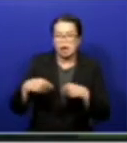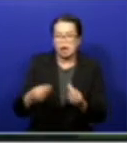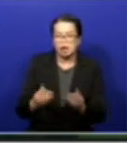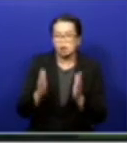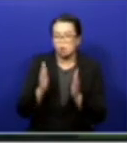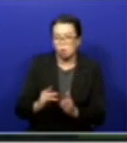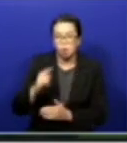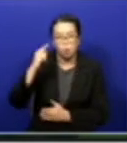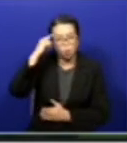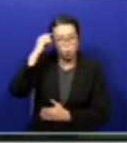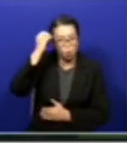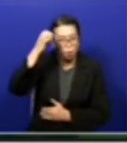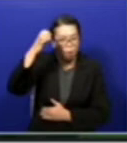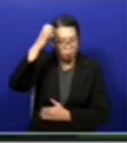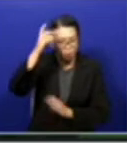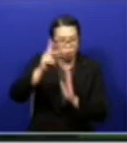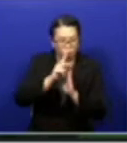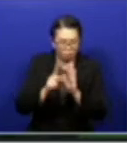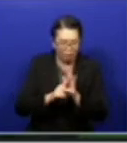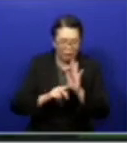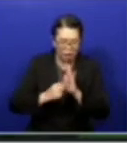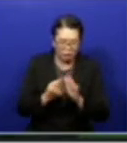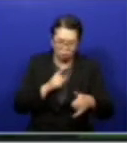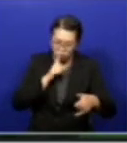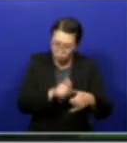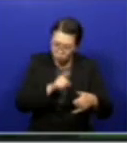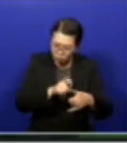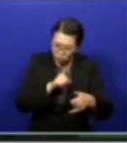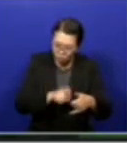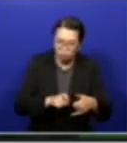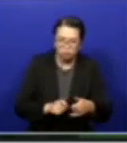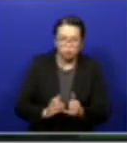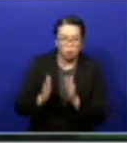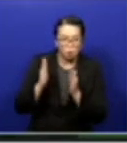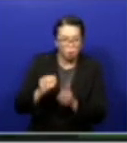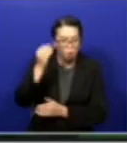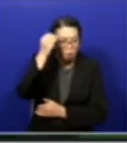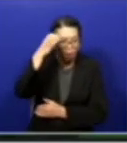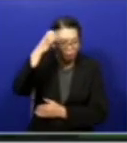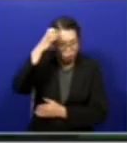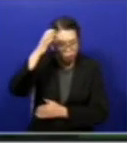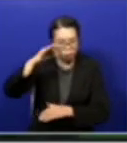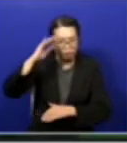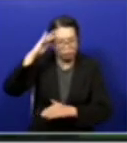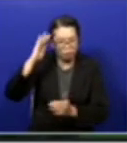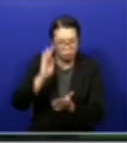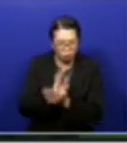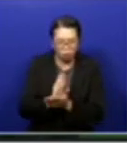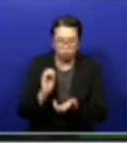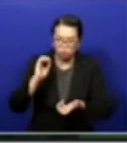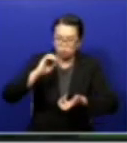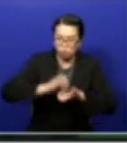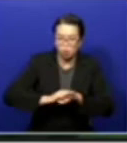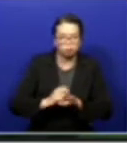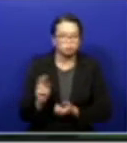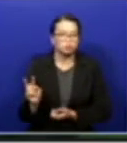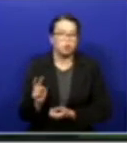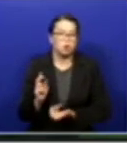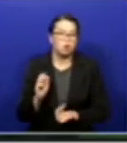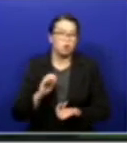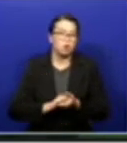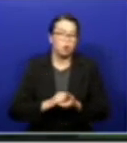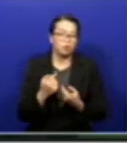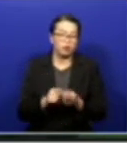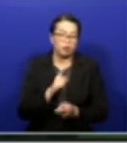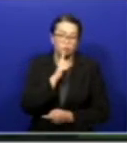ฎหมายเริ่มสอบสวนหรือจะพนักงานสอบสวนตำรวจเดิมก็ได้หรือร่วมกันก็ได้แล้วสามารถฟ้อง